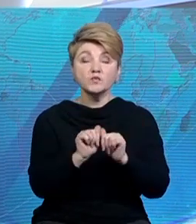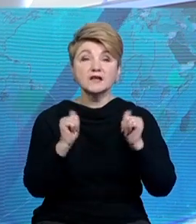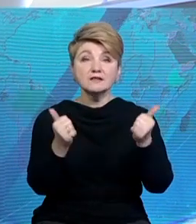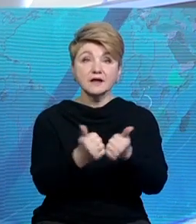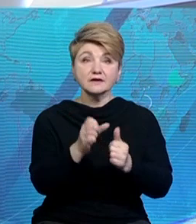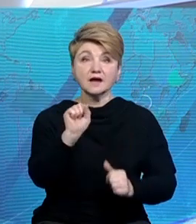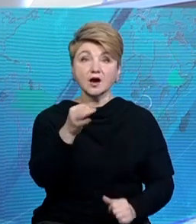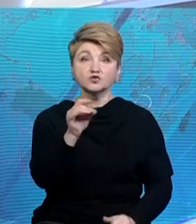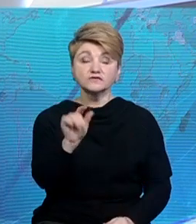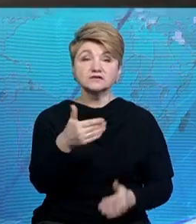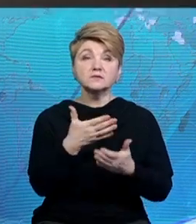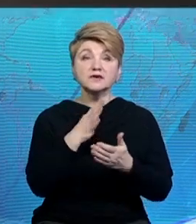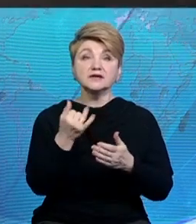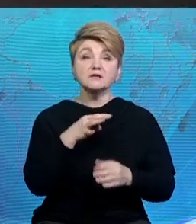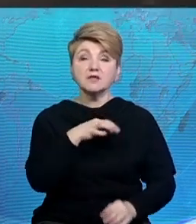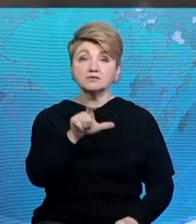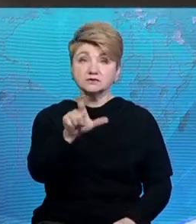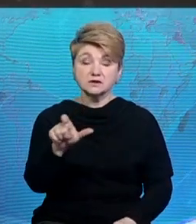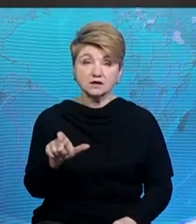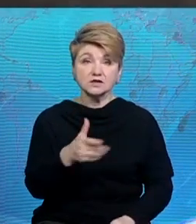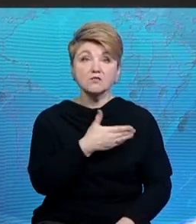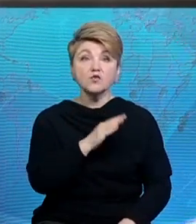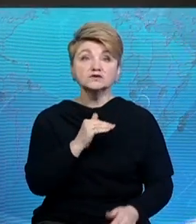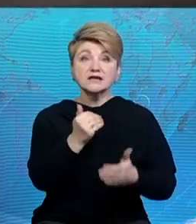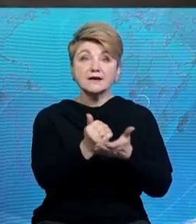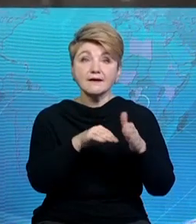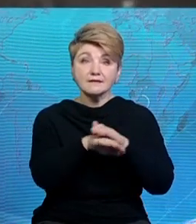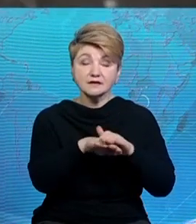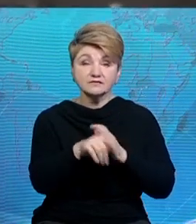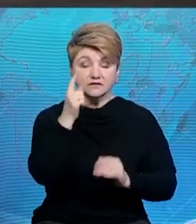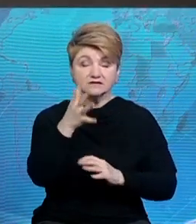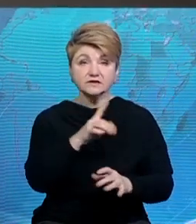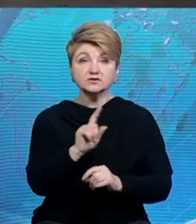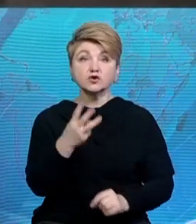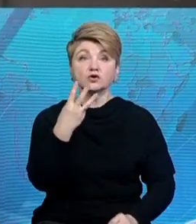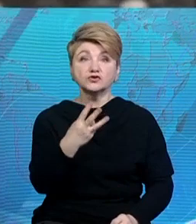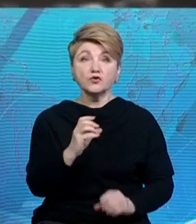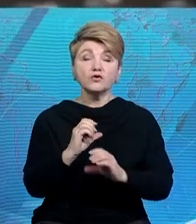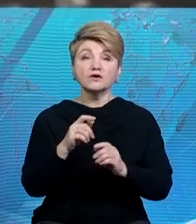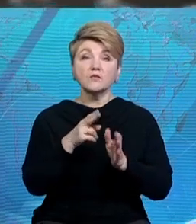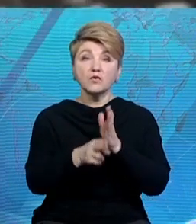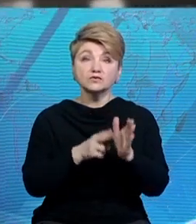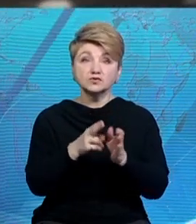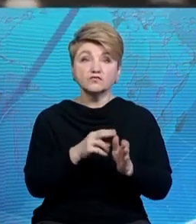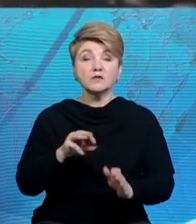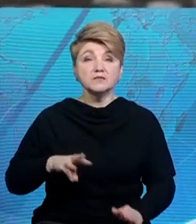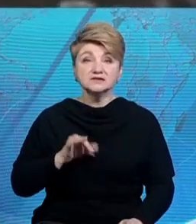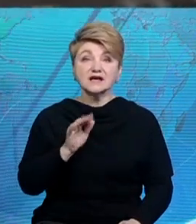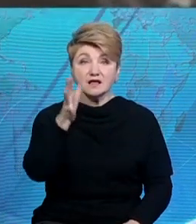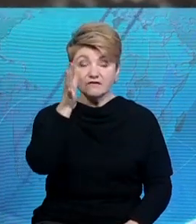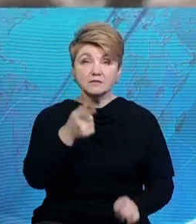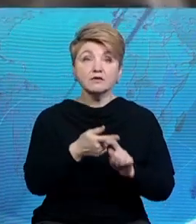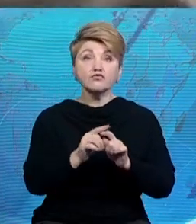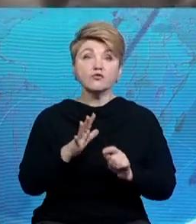Аушвиц. Среди его узников были и белорусы. Из польских архивов известно, по крайней мере, о трех составах из Минска и Витебска, которые в марте